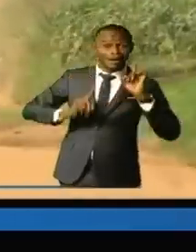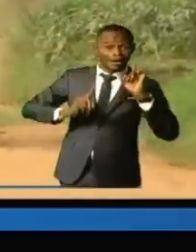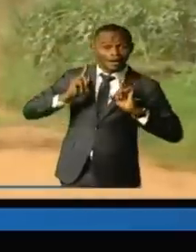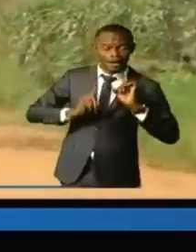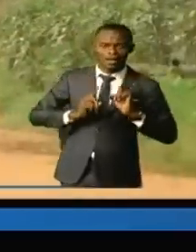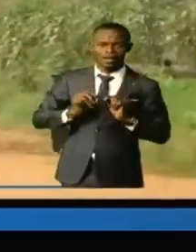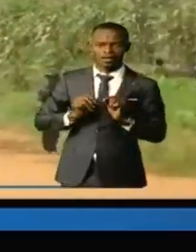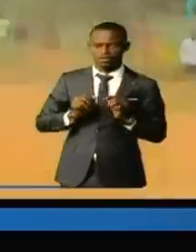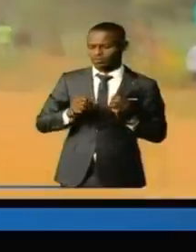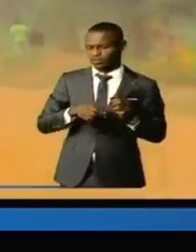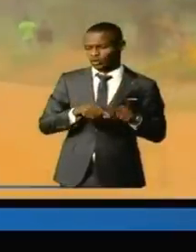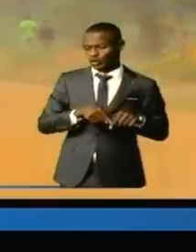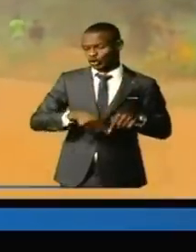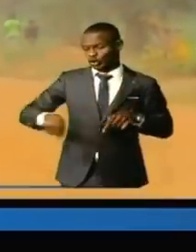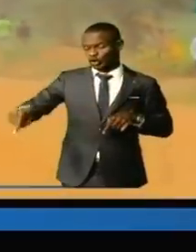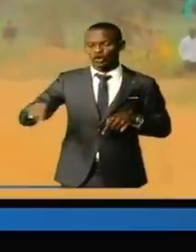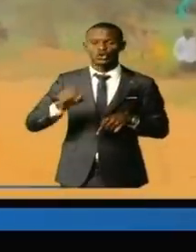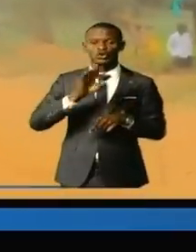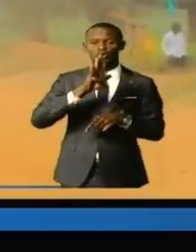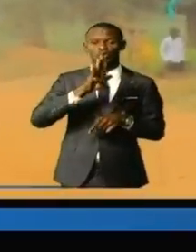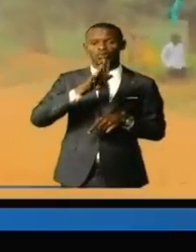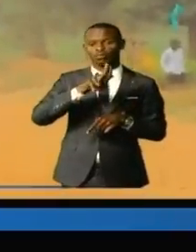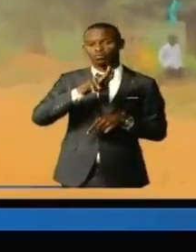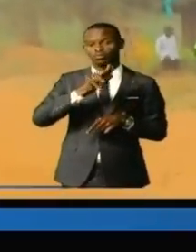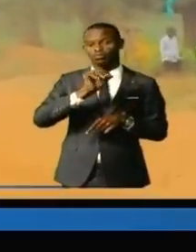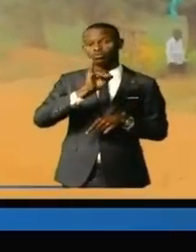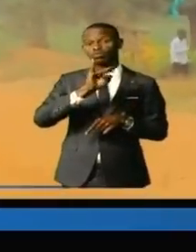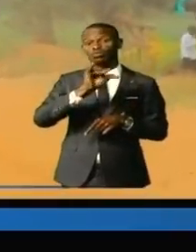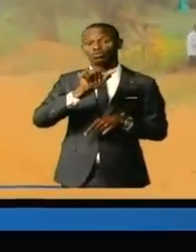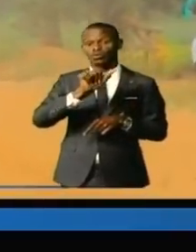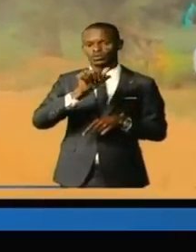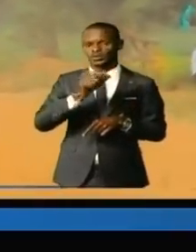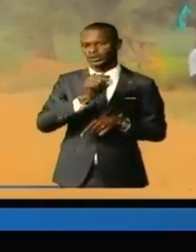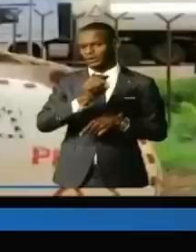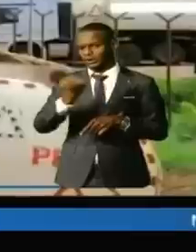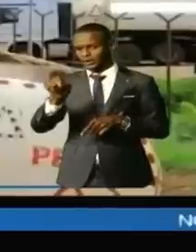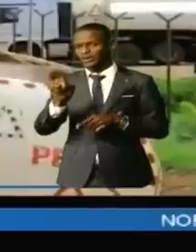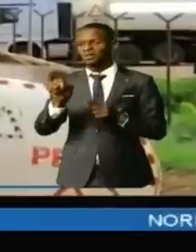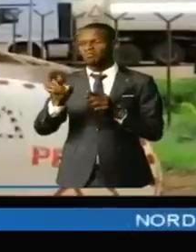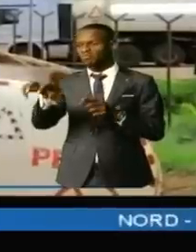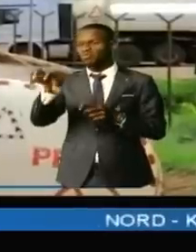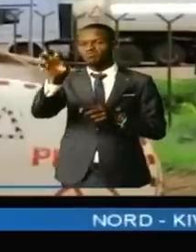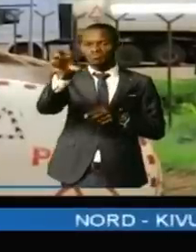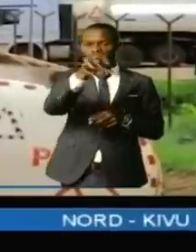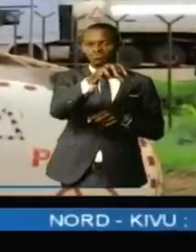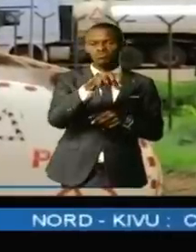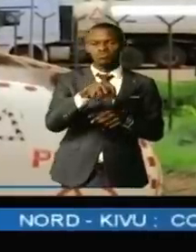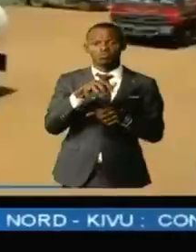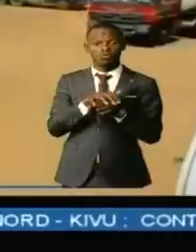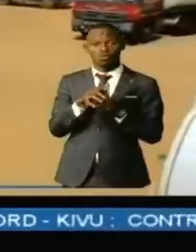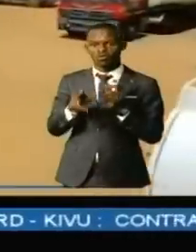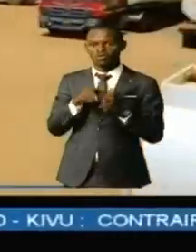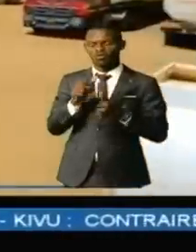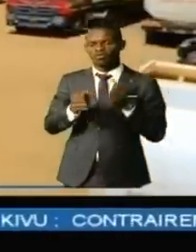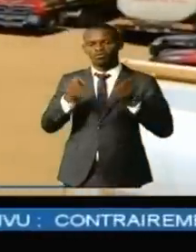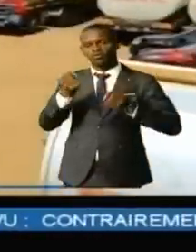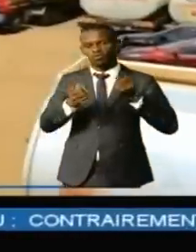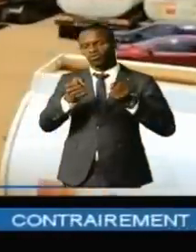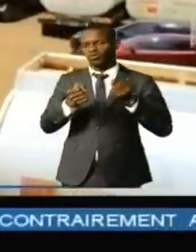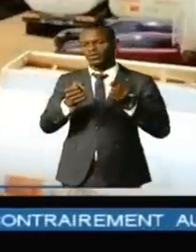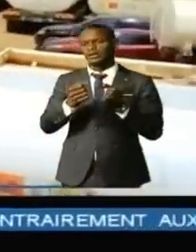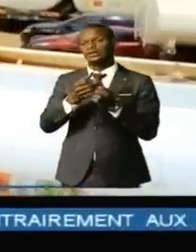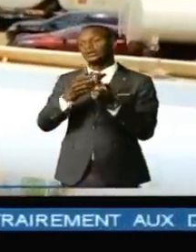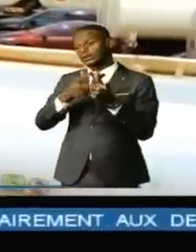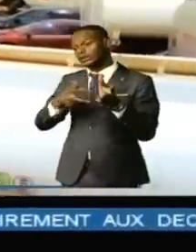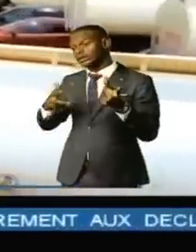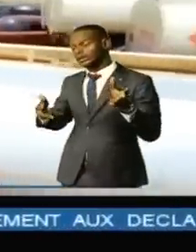sur la RN27, Bounia-Kisangani sur la RN4, œuvre du groupe armé. Des centaines de véhicules citernes de Sigés, Somaliens et